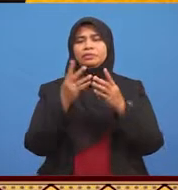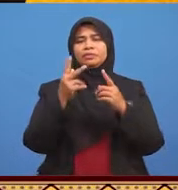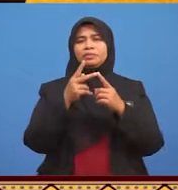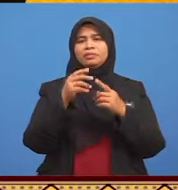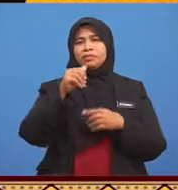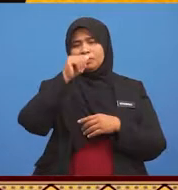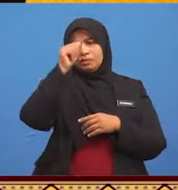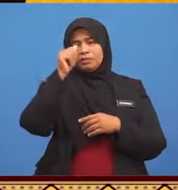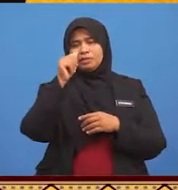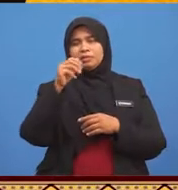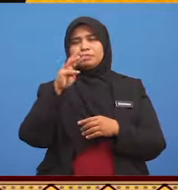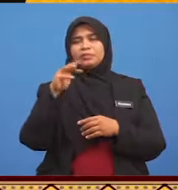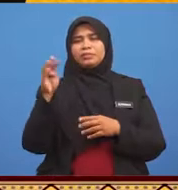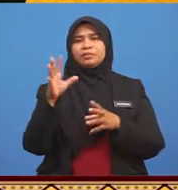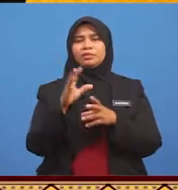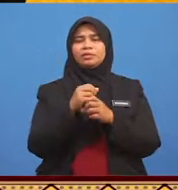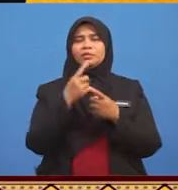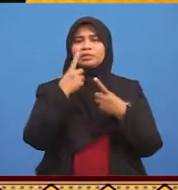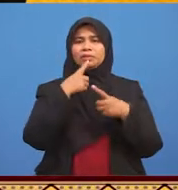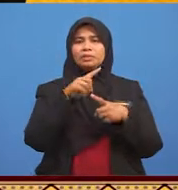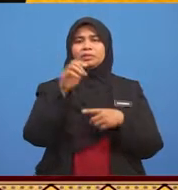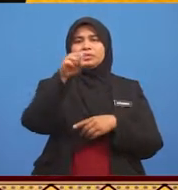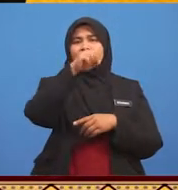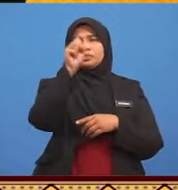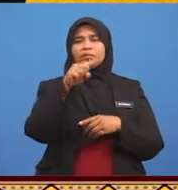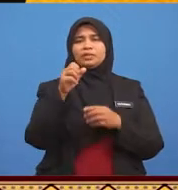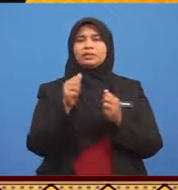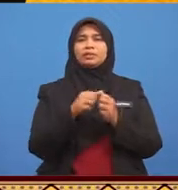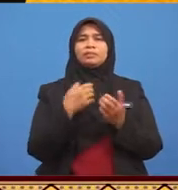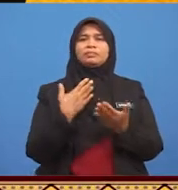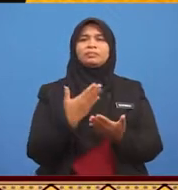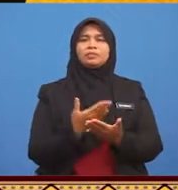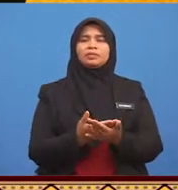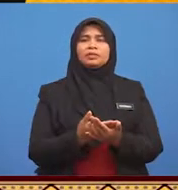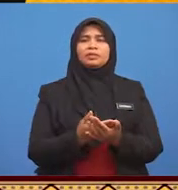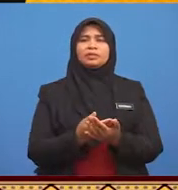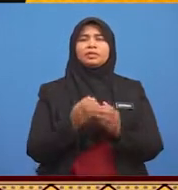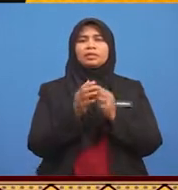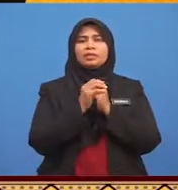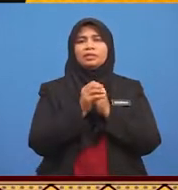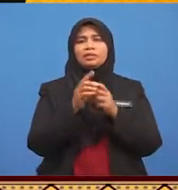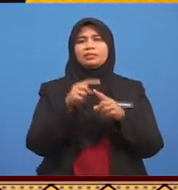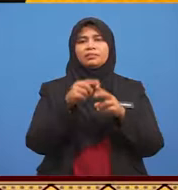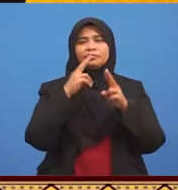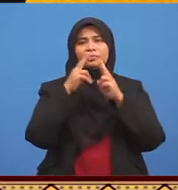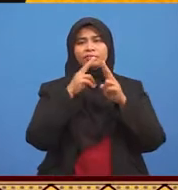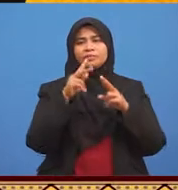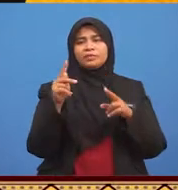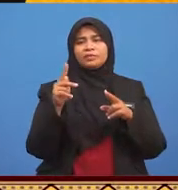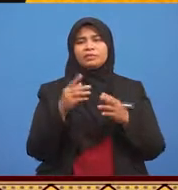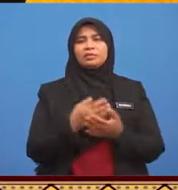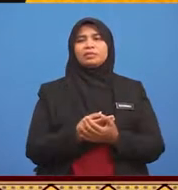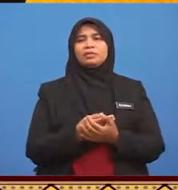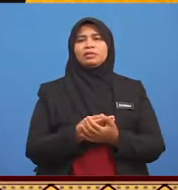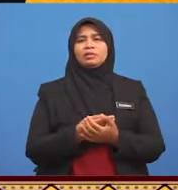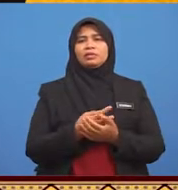Alhamdulillah, murid-murid dapat menjawab soalan ustazah dengan baik sekali. Tahniah diucapkan. Bagi yang